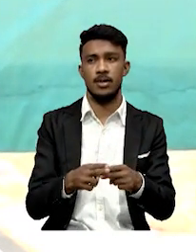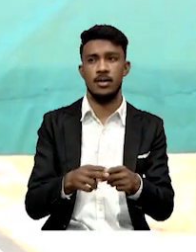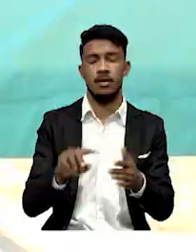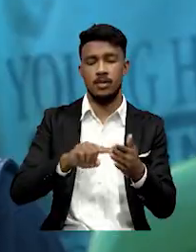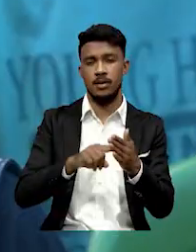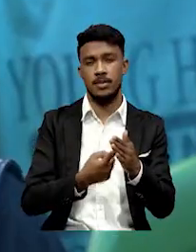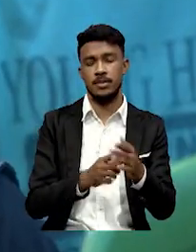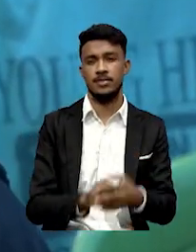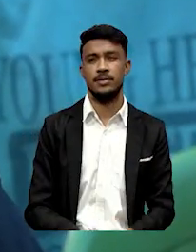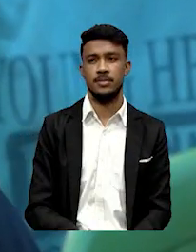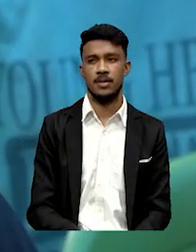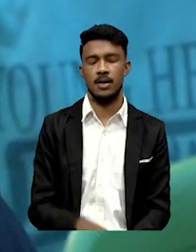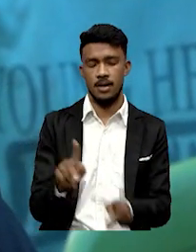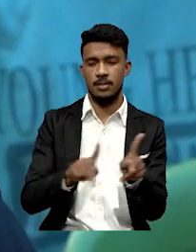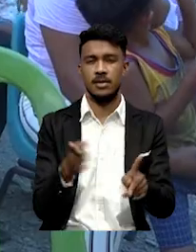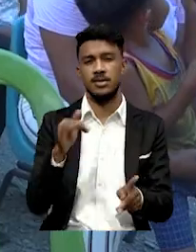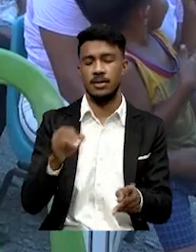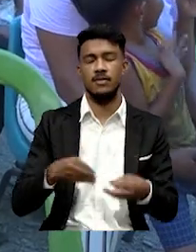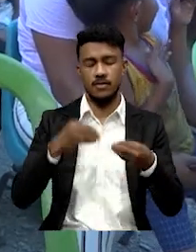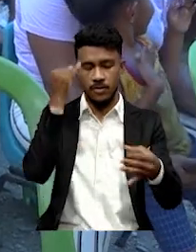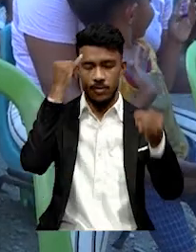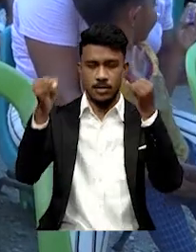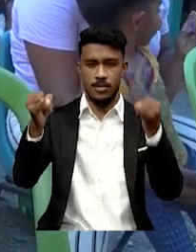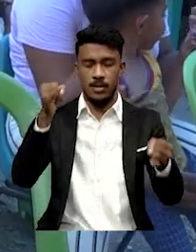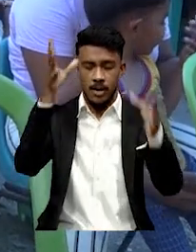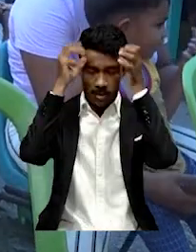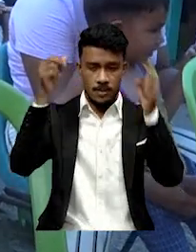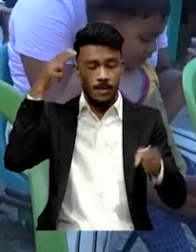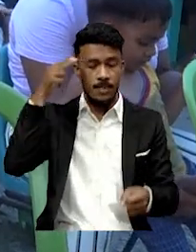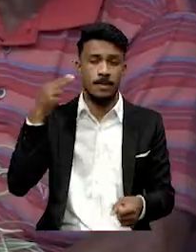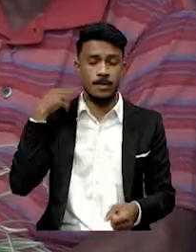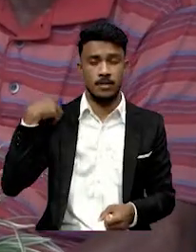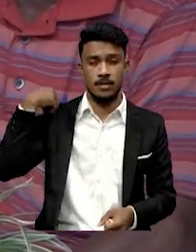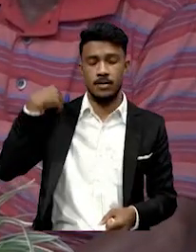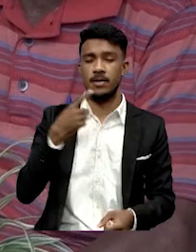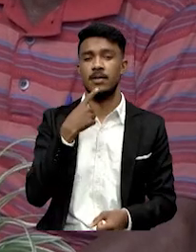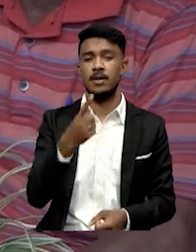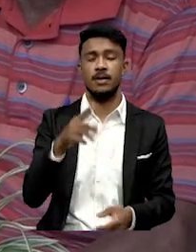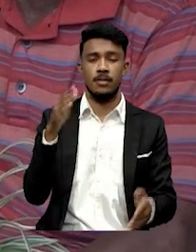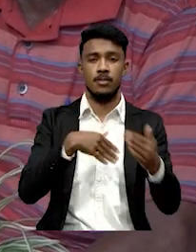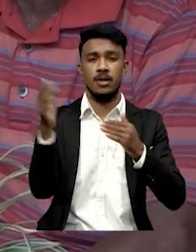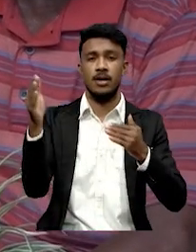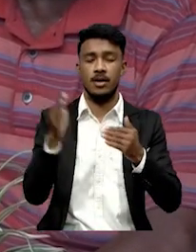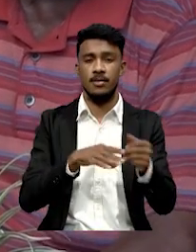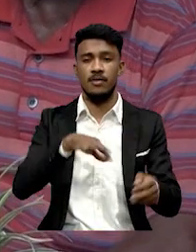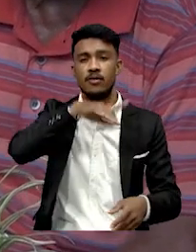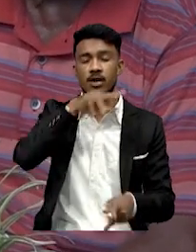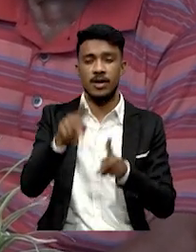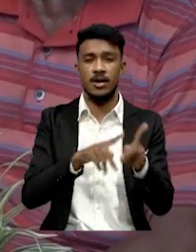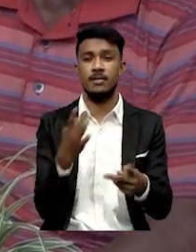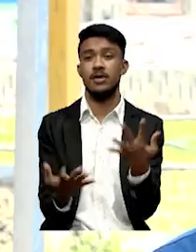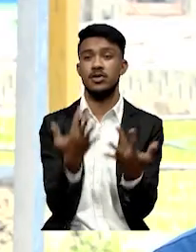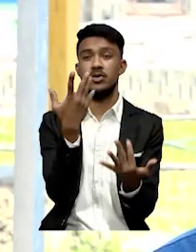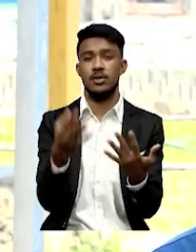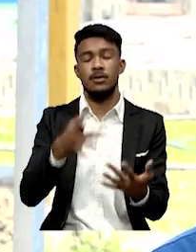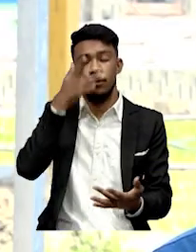problema. Comunidade Sira informa ba candidato presidente da República, José Ramos Horta Katak, problema liso nebe ema sunu suar, no